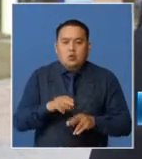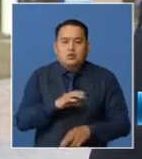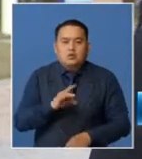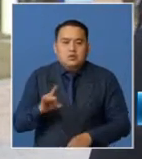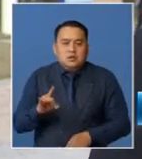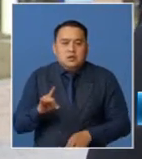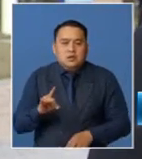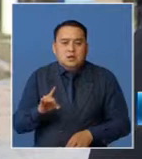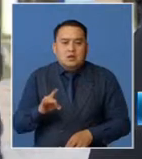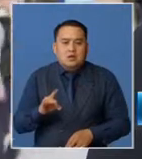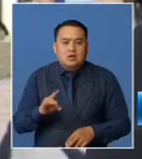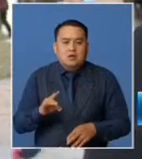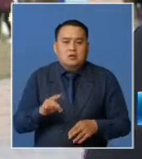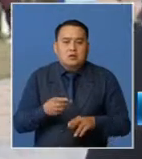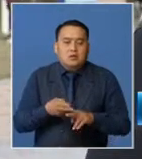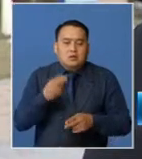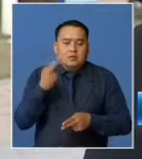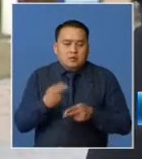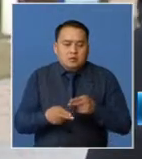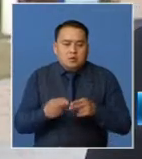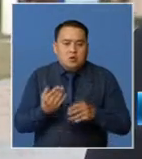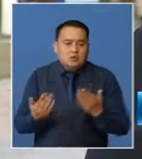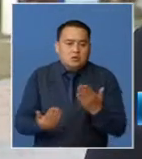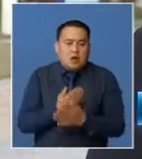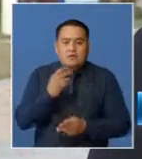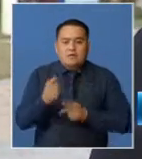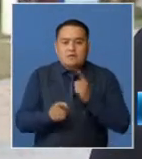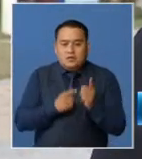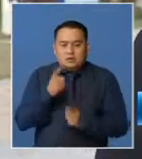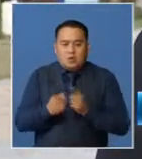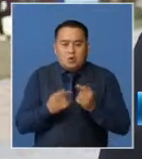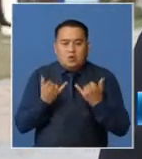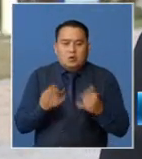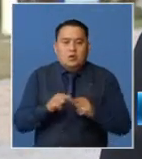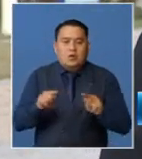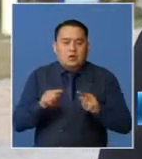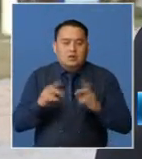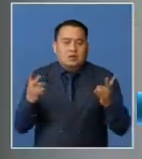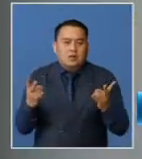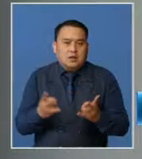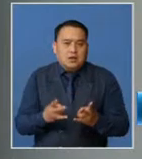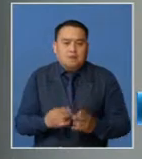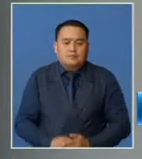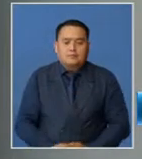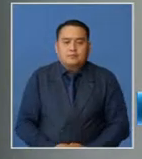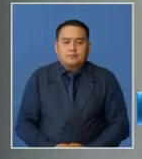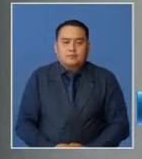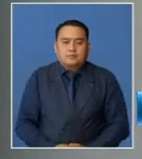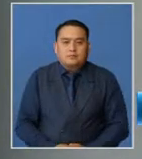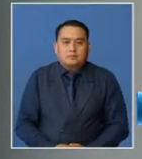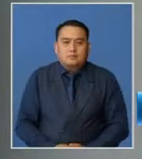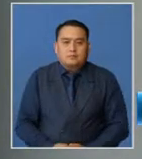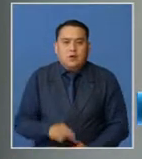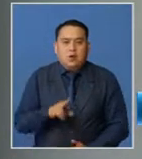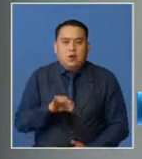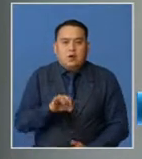өкімет орнағаннан кейін үзіліп кеткен, енді міне қайта жаңғыртып сол дүниені насихаттауымыз керек болып тұр. Құлагер қазақ әдебиетіндегі